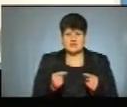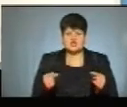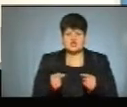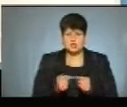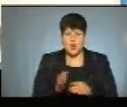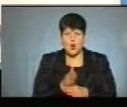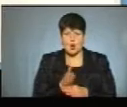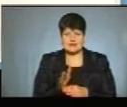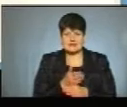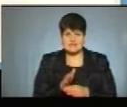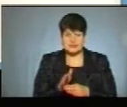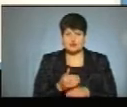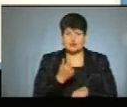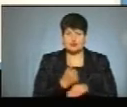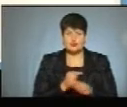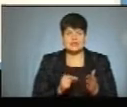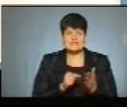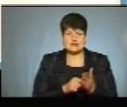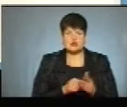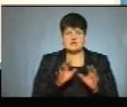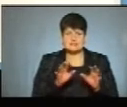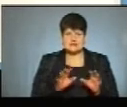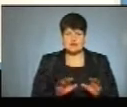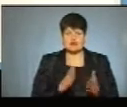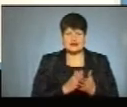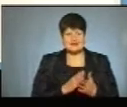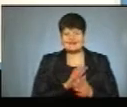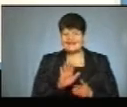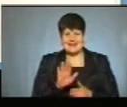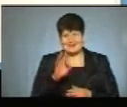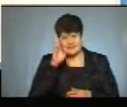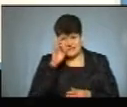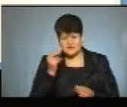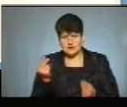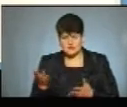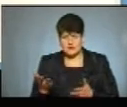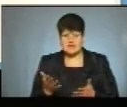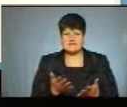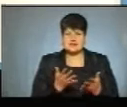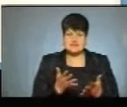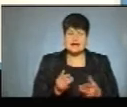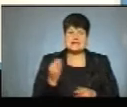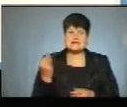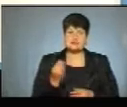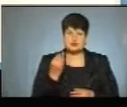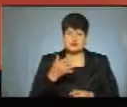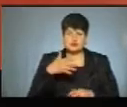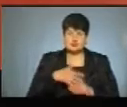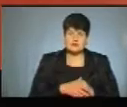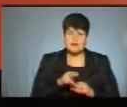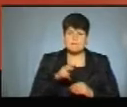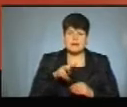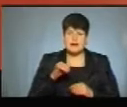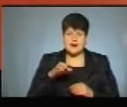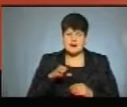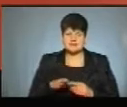розділити, що основною ціллю цього закону є не держфінансування, а саме визнання, історичне визнання Пласту, от і загалом